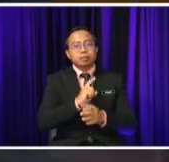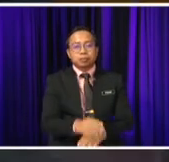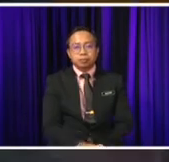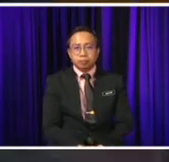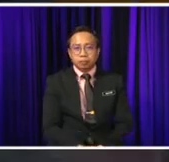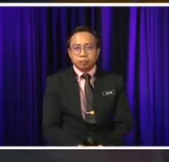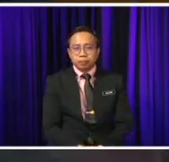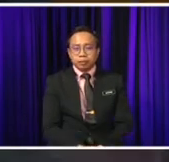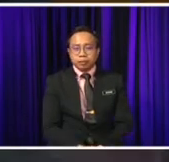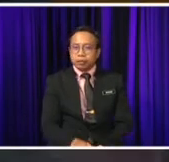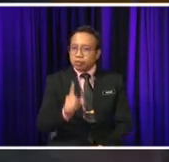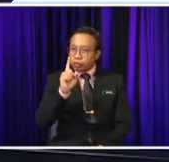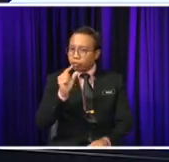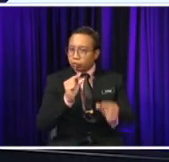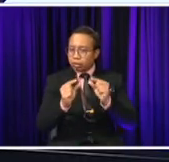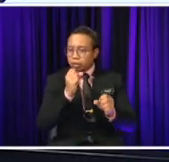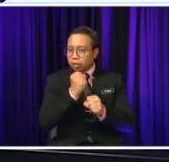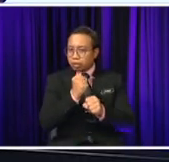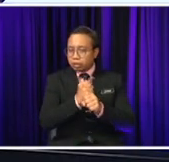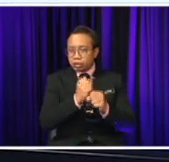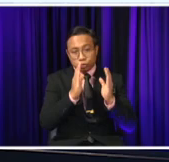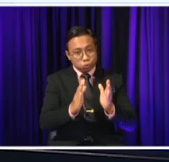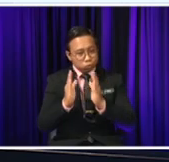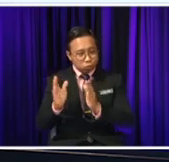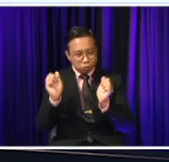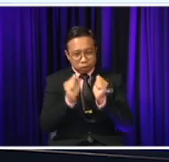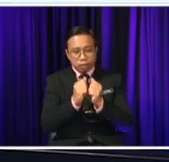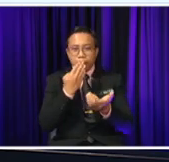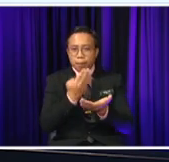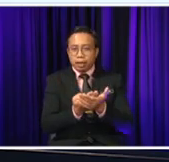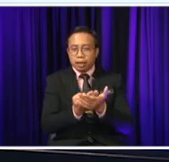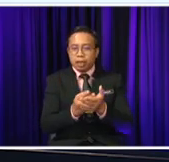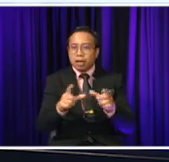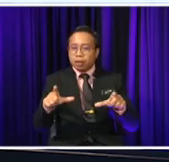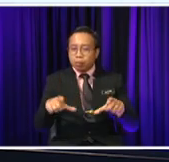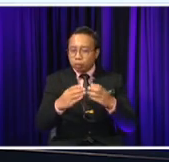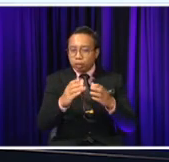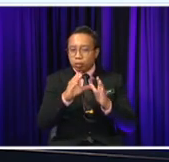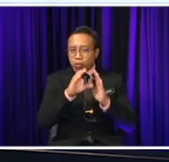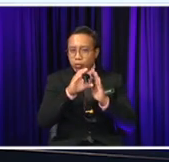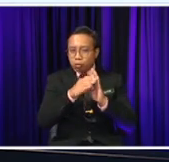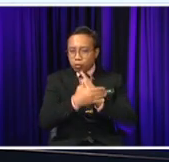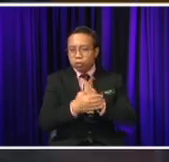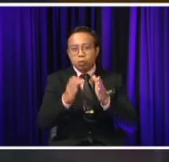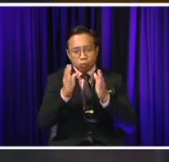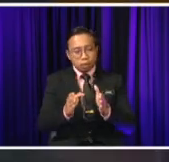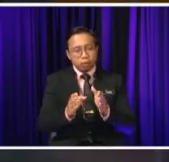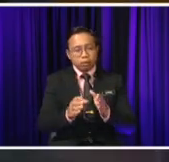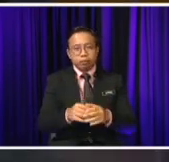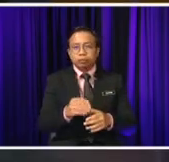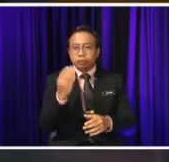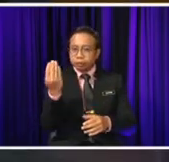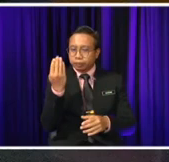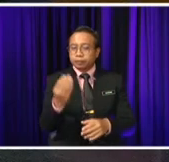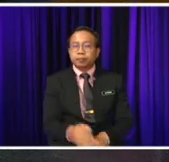suatu gerak kerja yang disusun dengan baik dan dilakukan oleh orang-orang tertentu itu pemahaman saya lalu saya itu